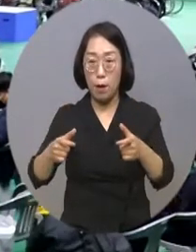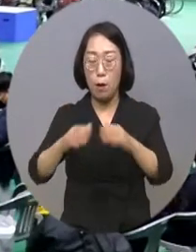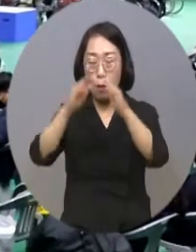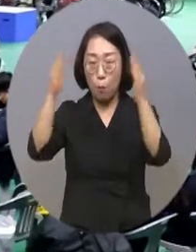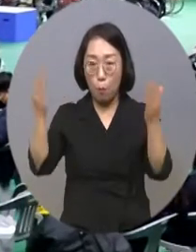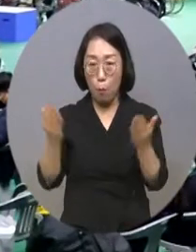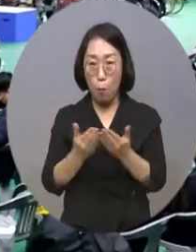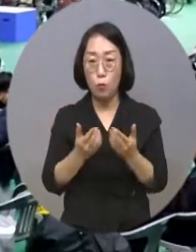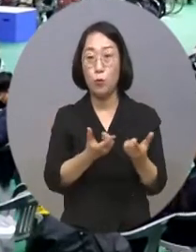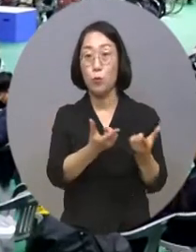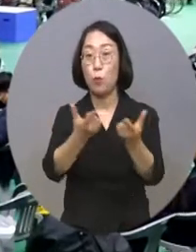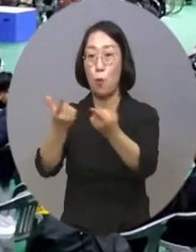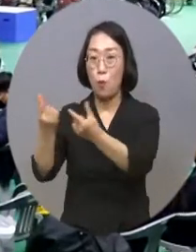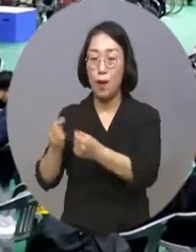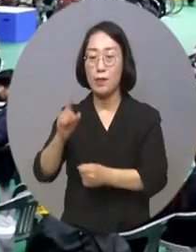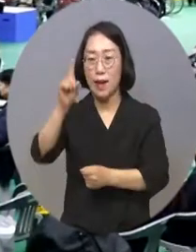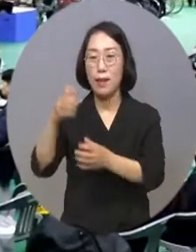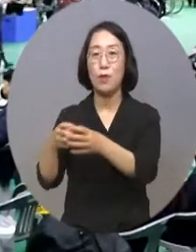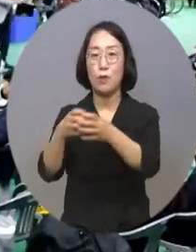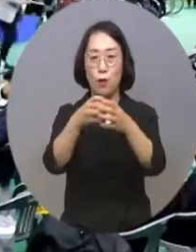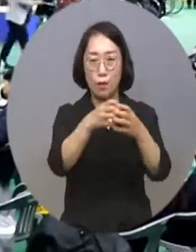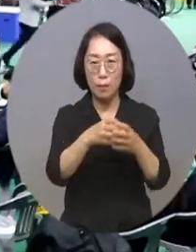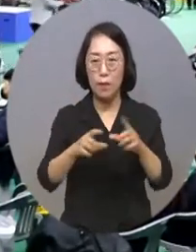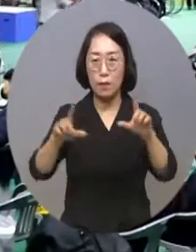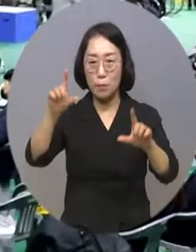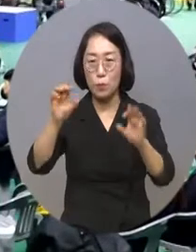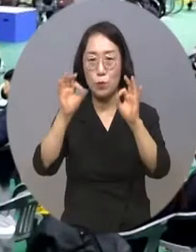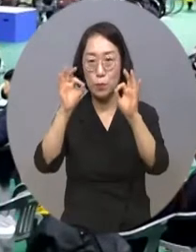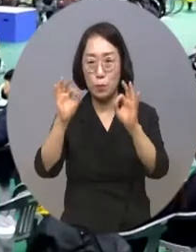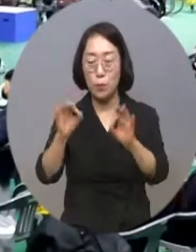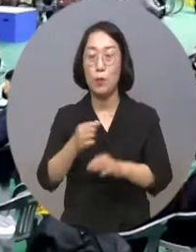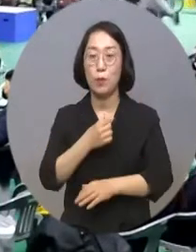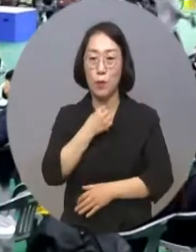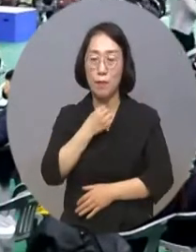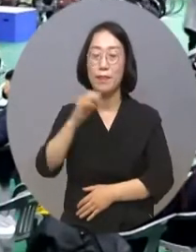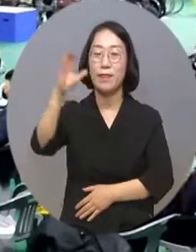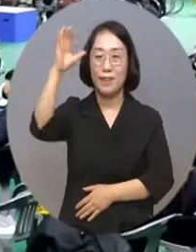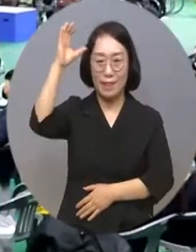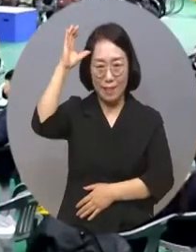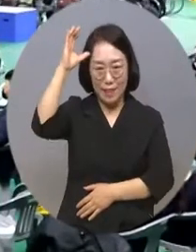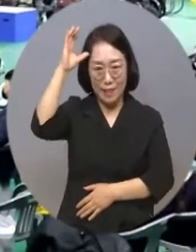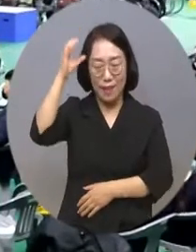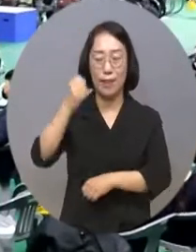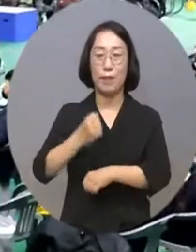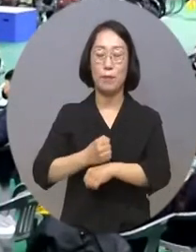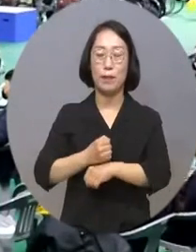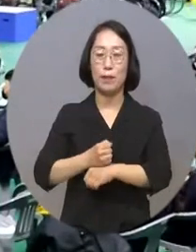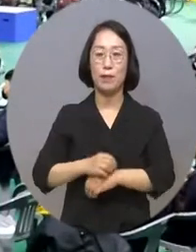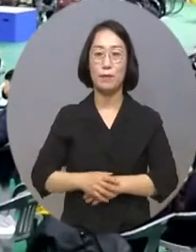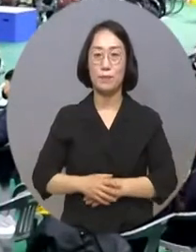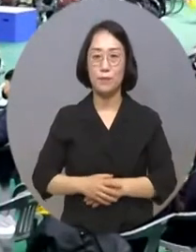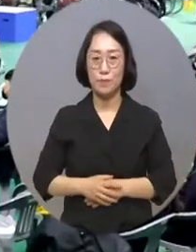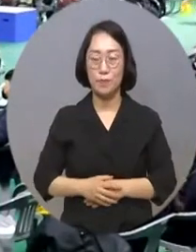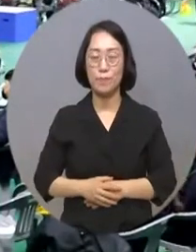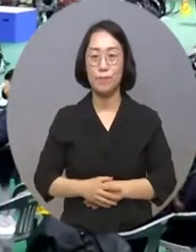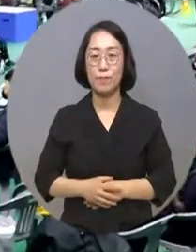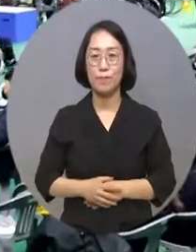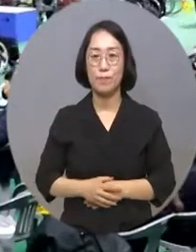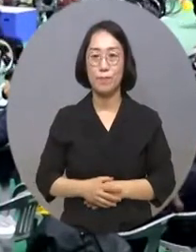전남 토미 하나되는 화합의 장으로 거듭날 것으로 보여 기대를 모으고 있습니다 복지 tv 뉴스 공경 합니다